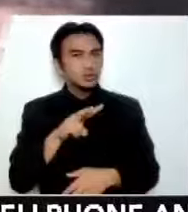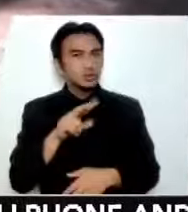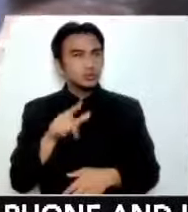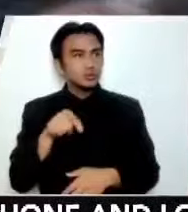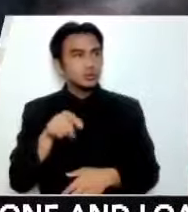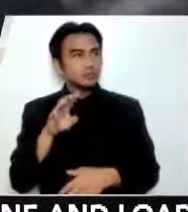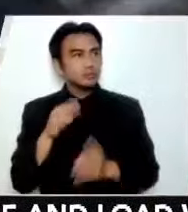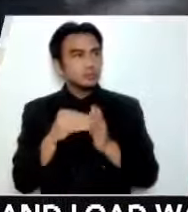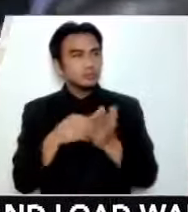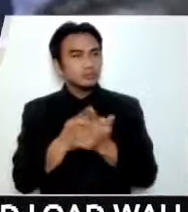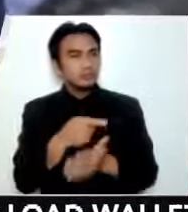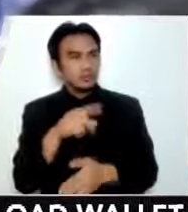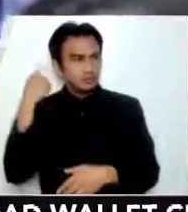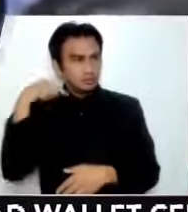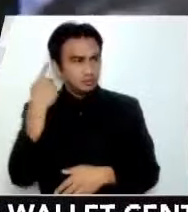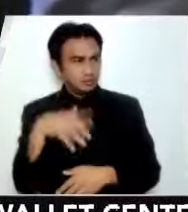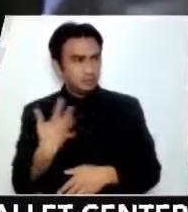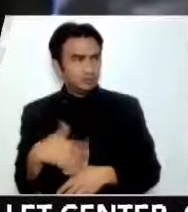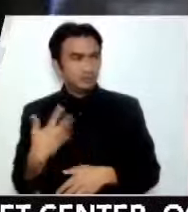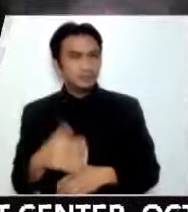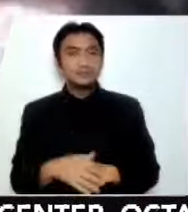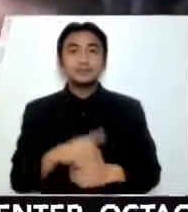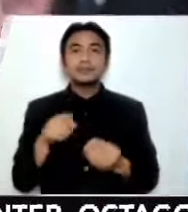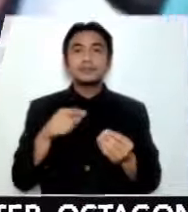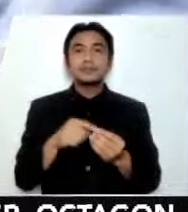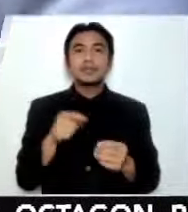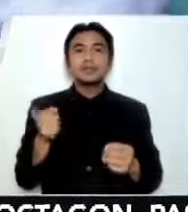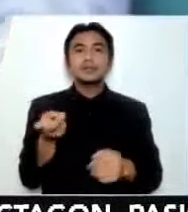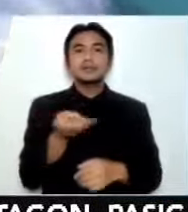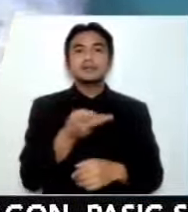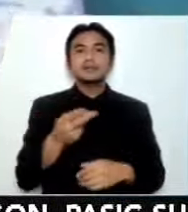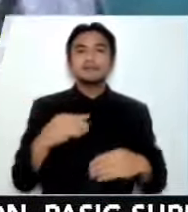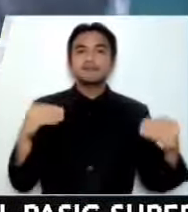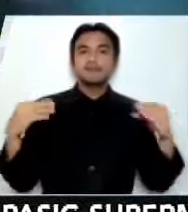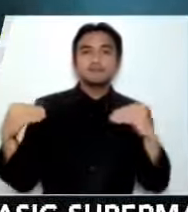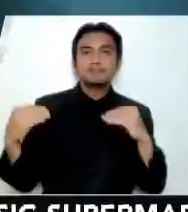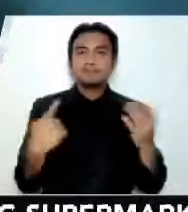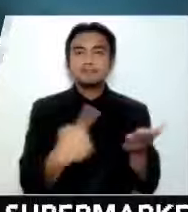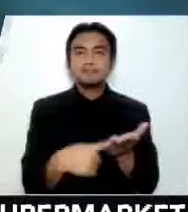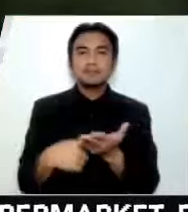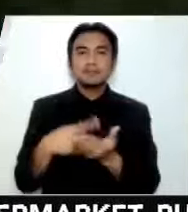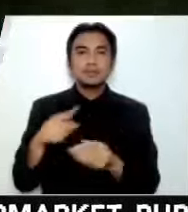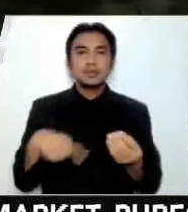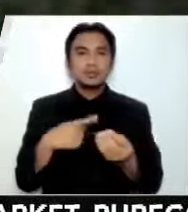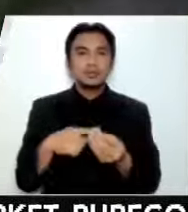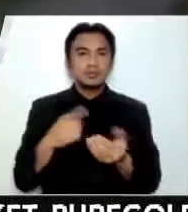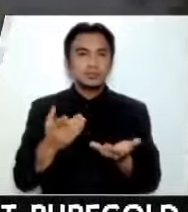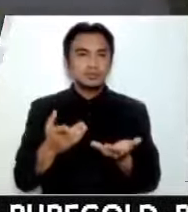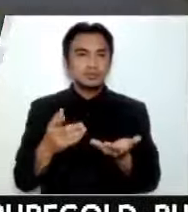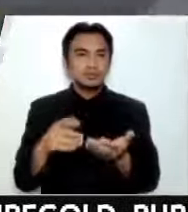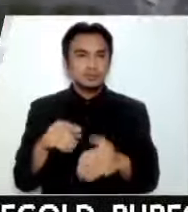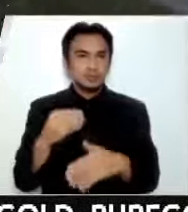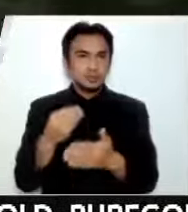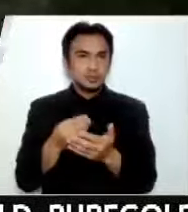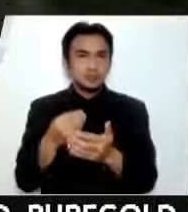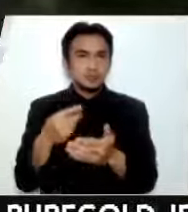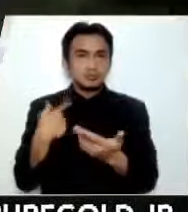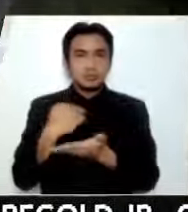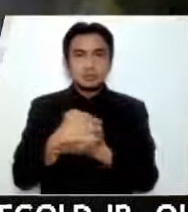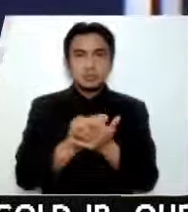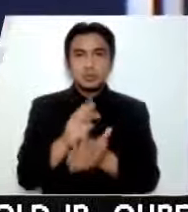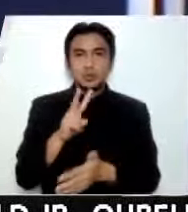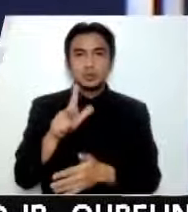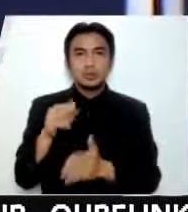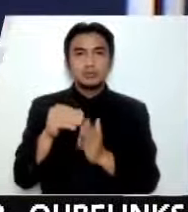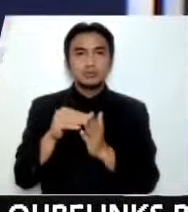Tapusin natin na maayos. Kaugnay yan ang sagutan nila ni Cayetano tungkol sa aligasyong umabot na sa 23 billion pesos